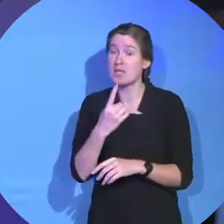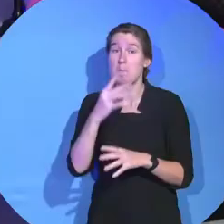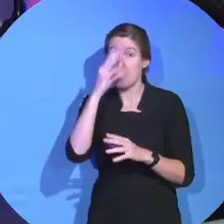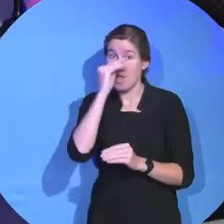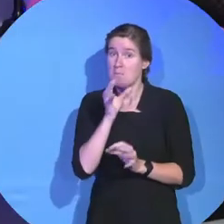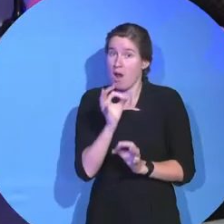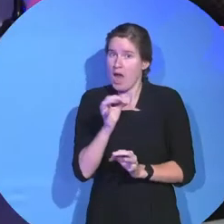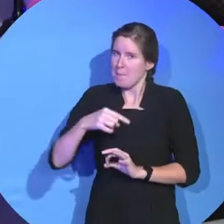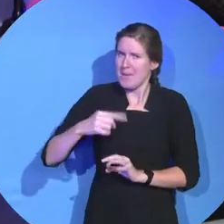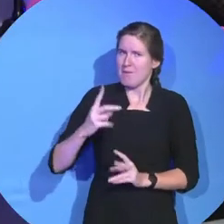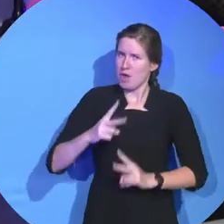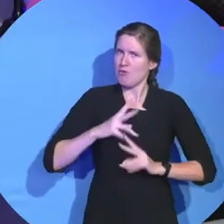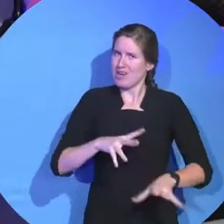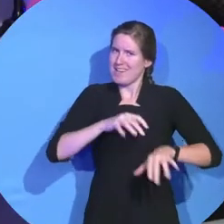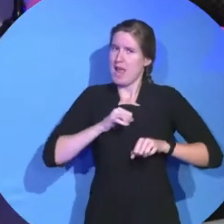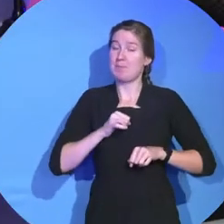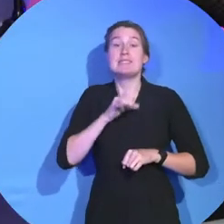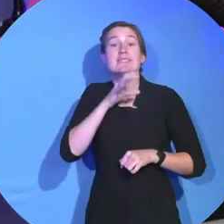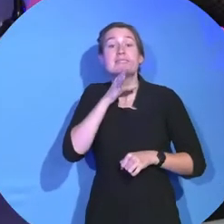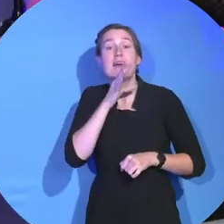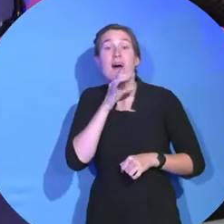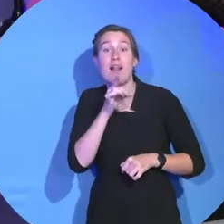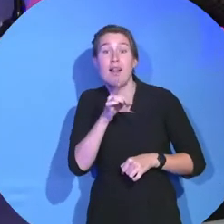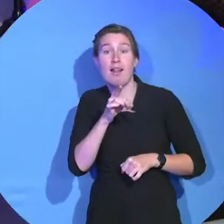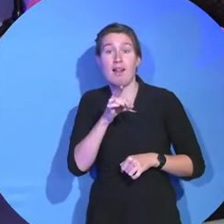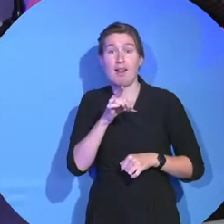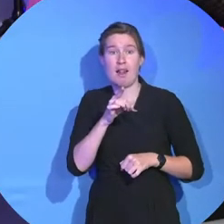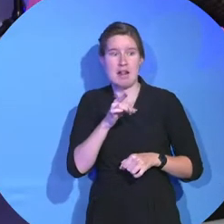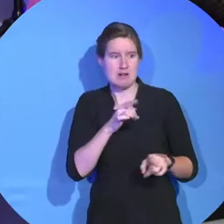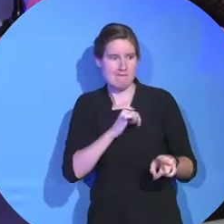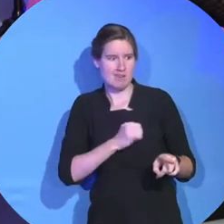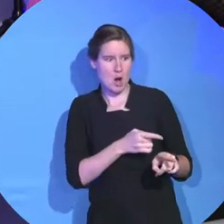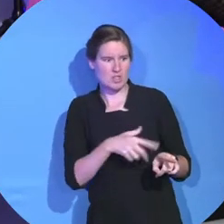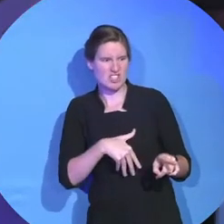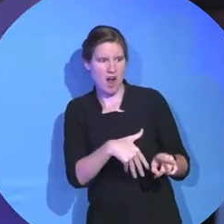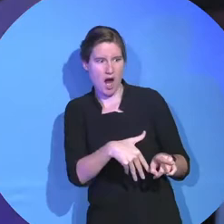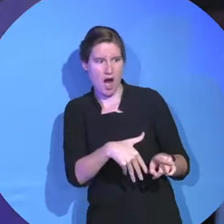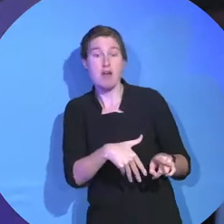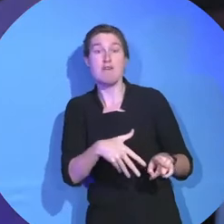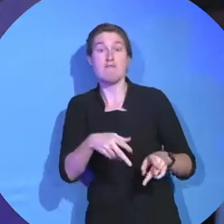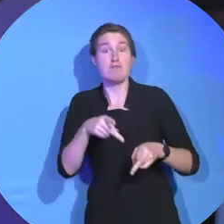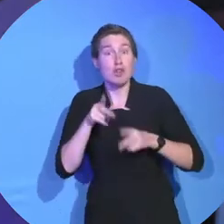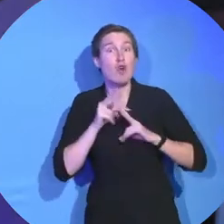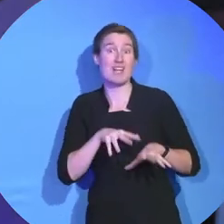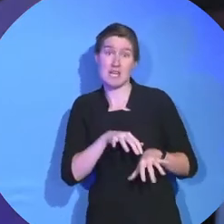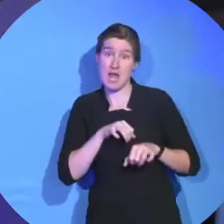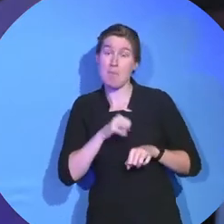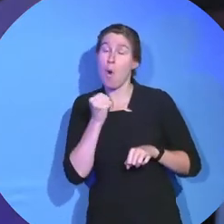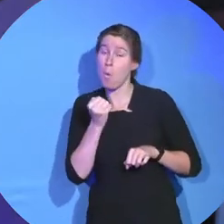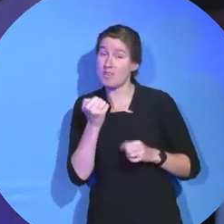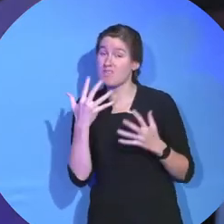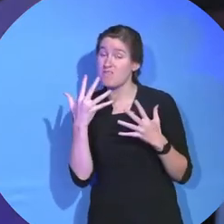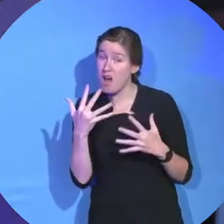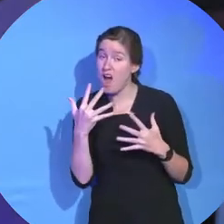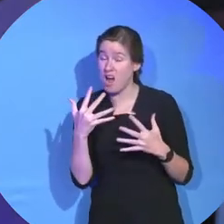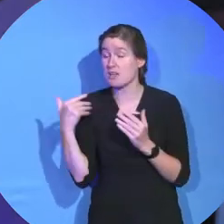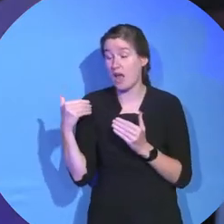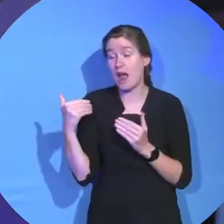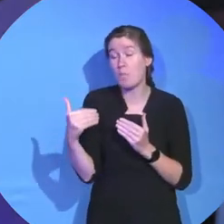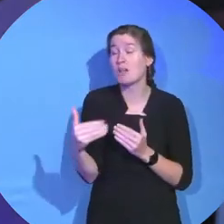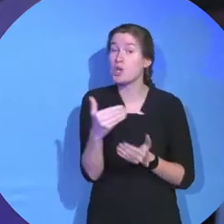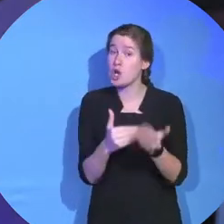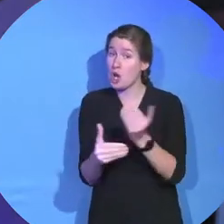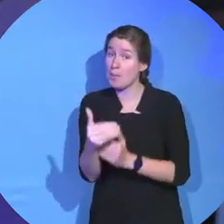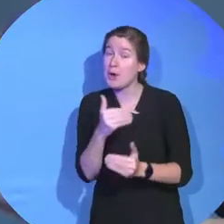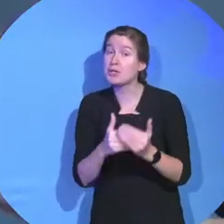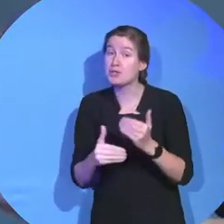als er toch een partner is die zwanger is geworden, ja, neem je verantwoordelijkheid. Want heel vaak is het zo, althans, het komt echt wel regelmatig voor, moet ik zeggen, ja. Dat